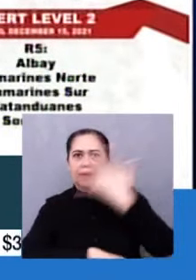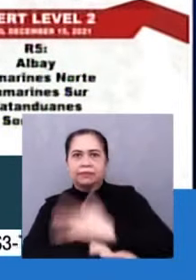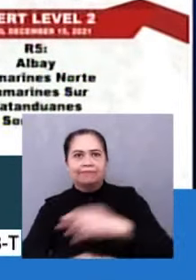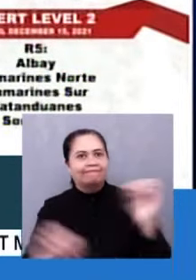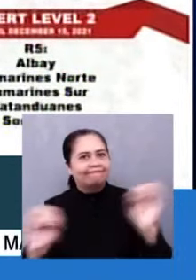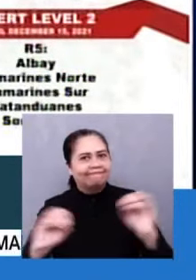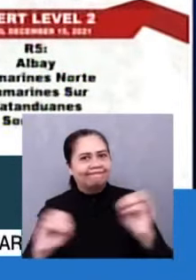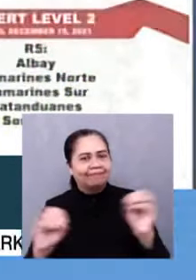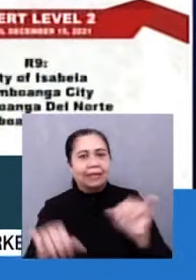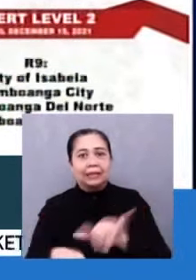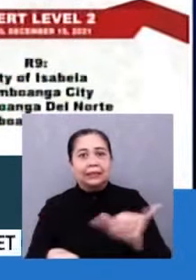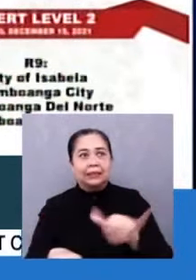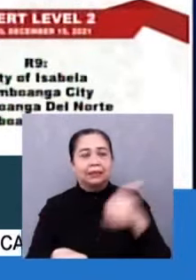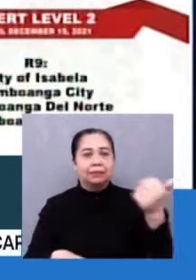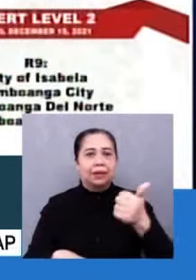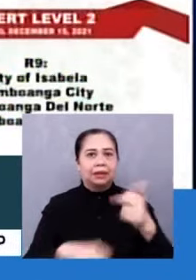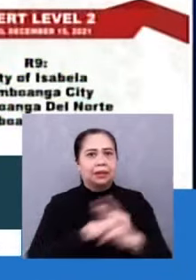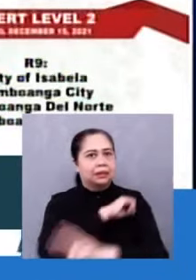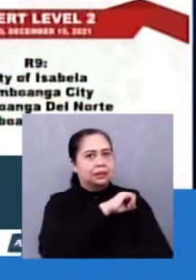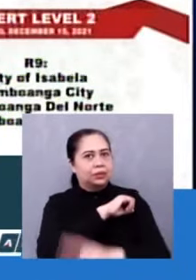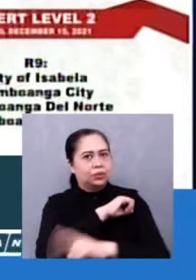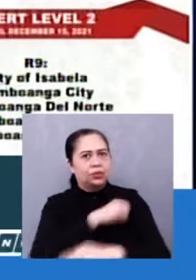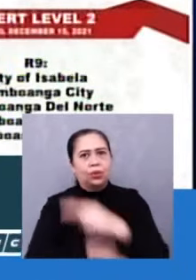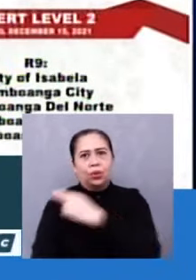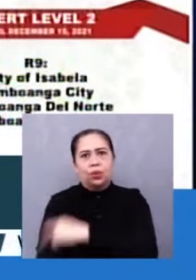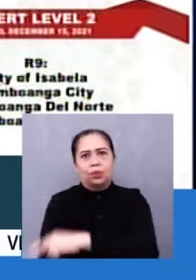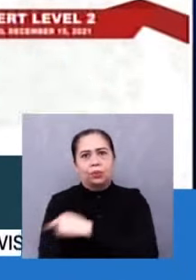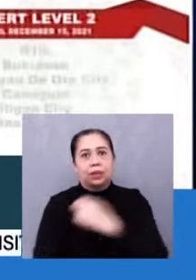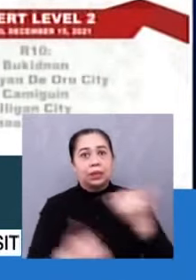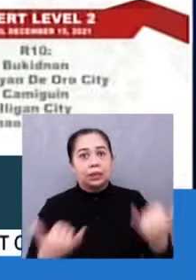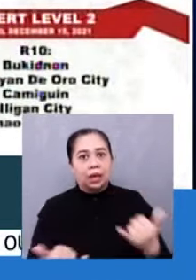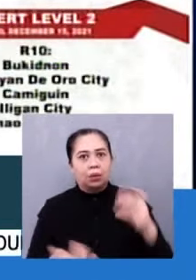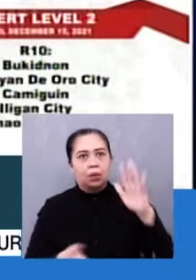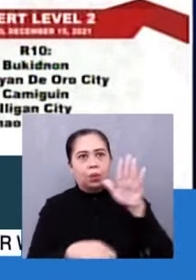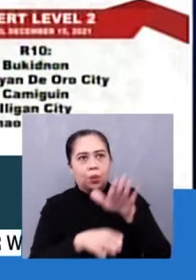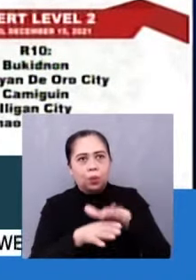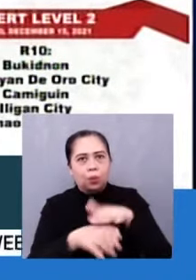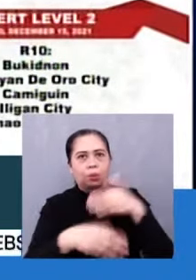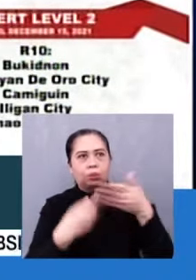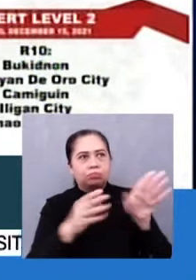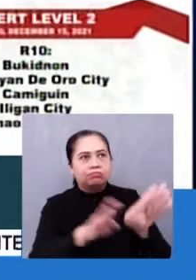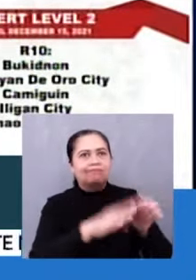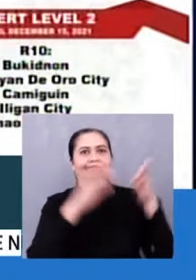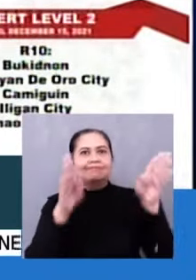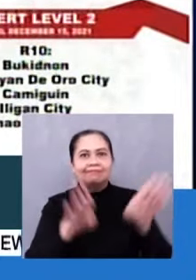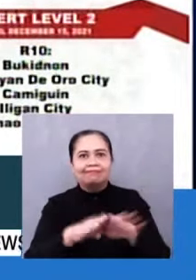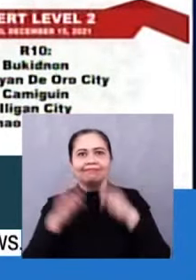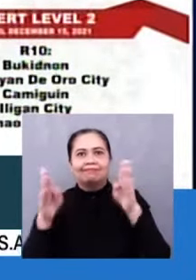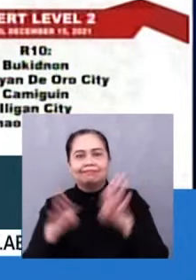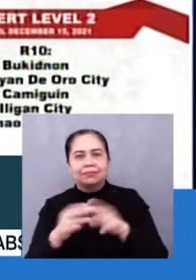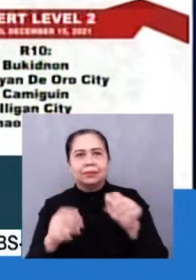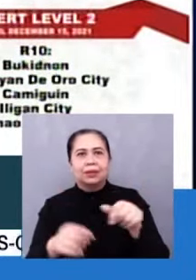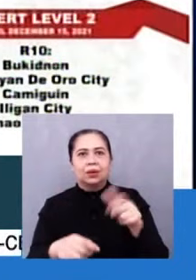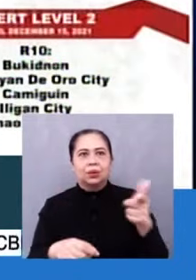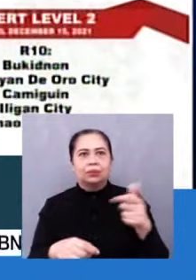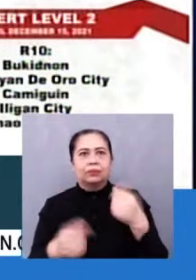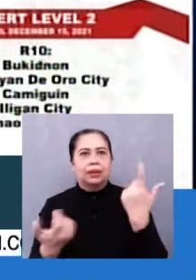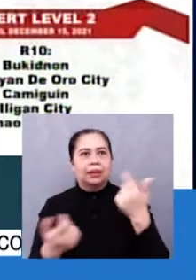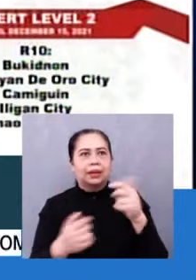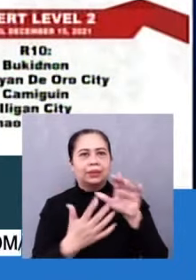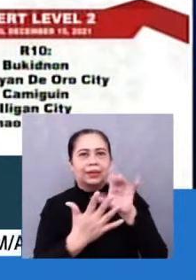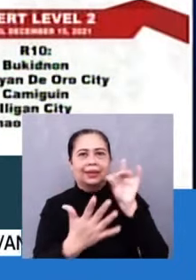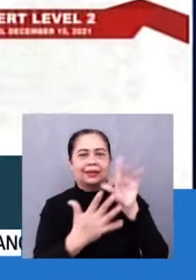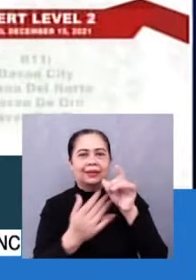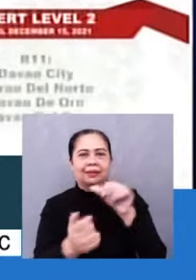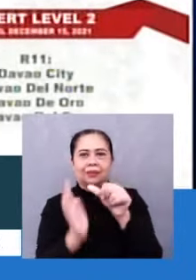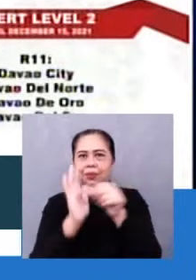yan sa lahat ng mga regions. Ang hospitals ngayon ay dahan-dahan na nagbubukas, lalong-lalo na sa mga elective operations na